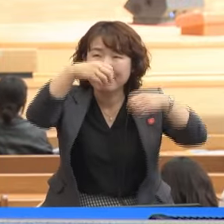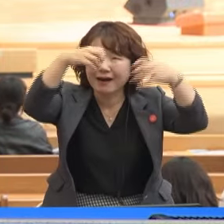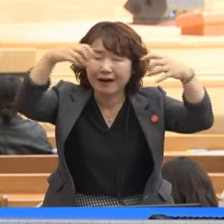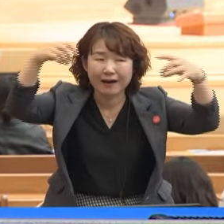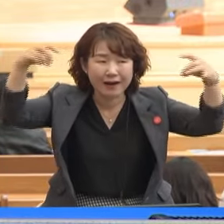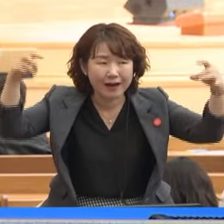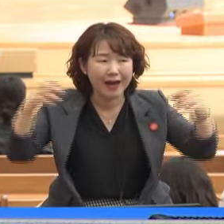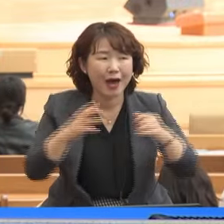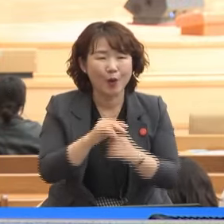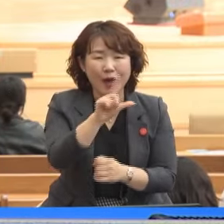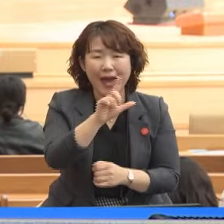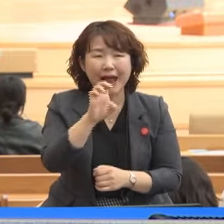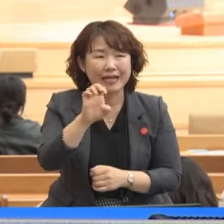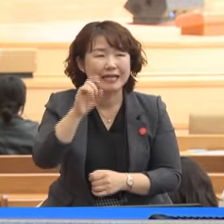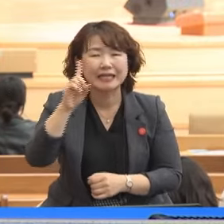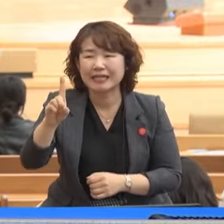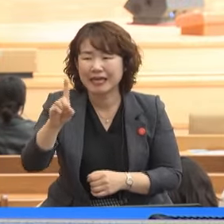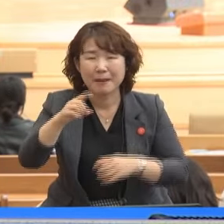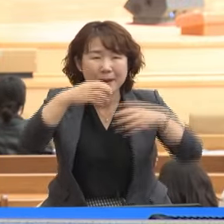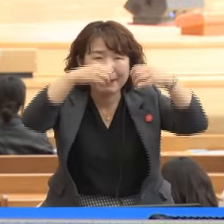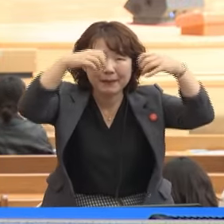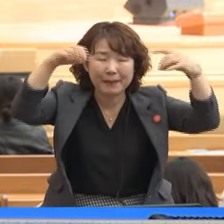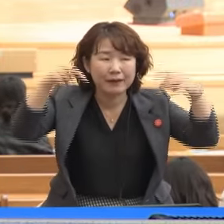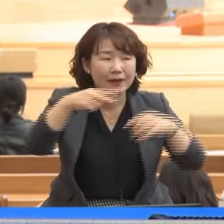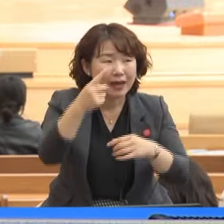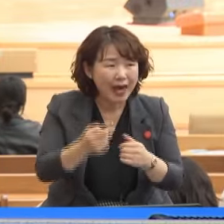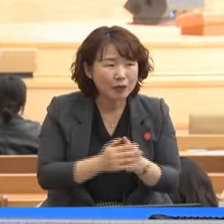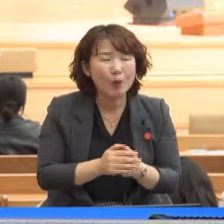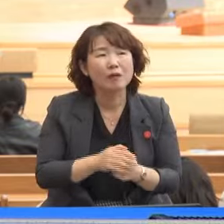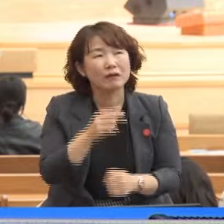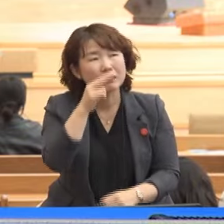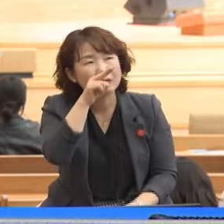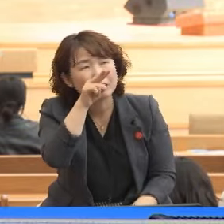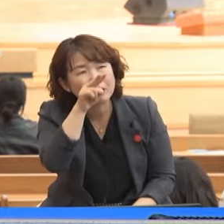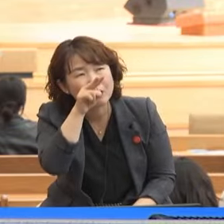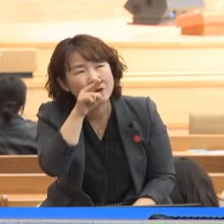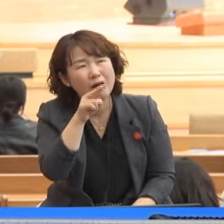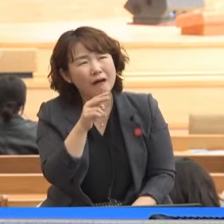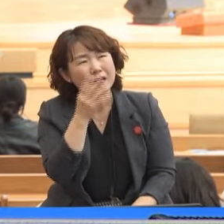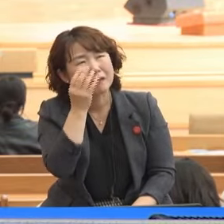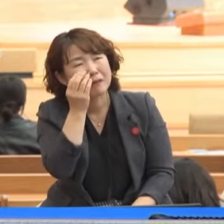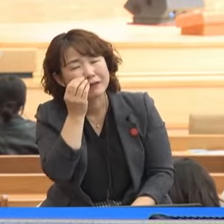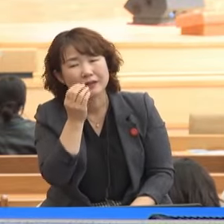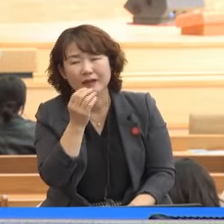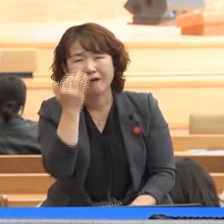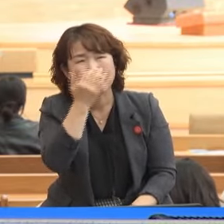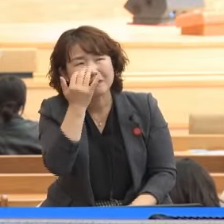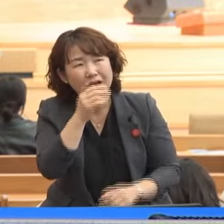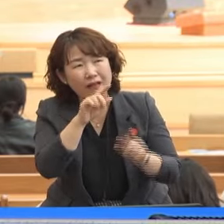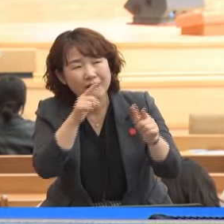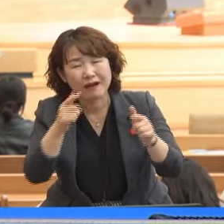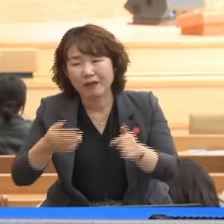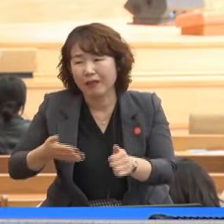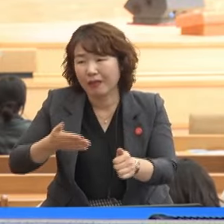밝히고 LED 조명 그렇게 해도 그 조명마저도 잘 보고 있으면 음란으로 이끄는 그런